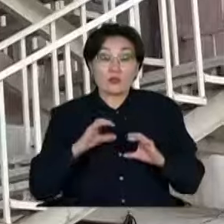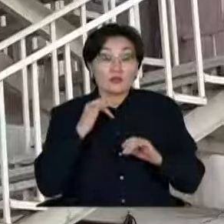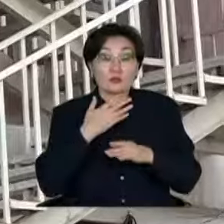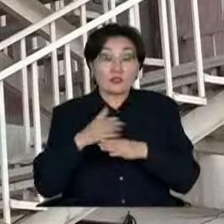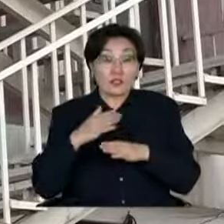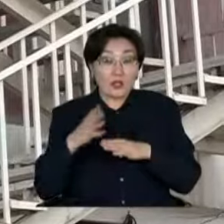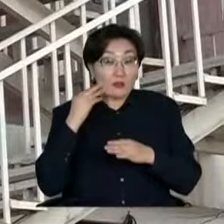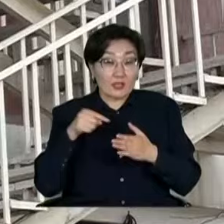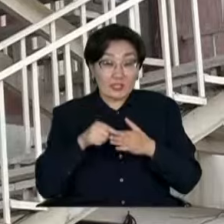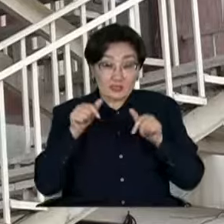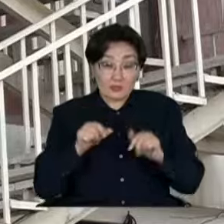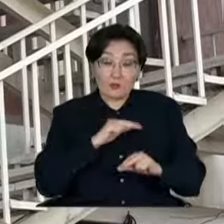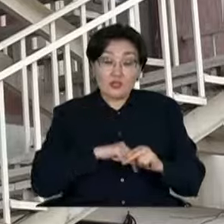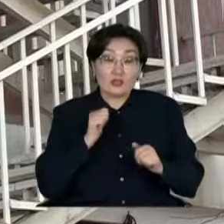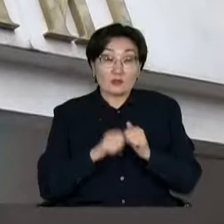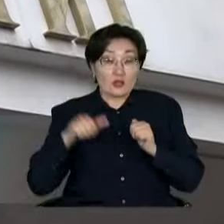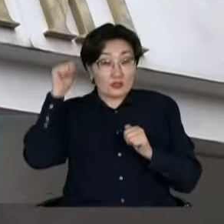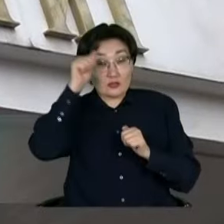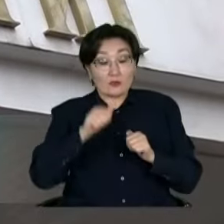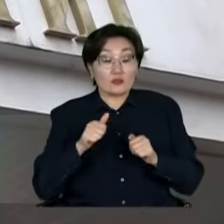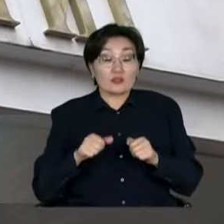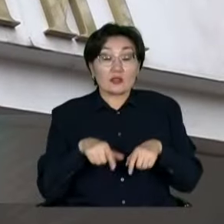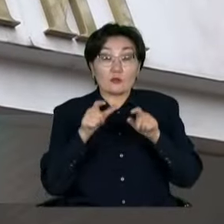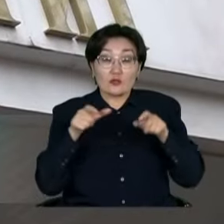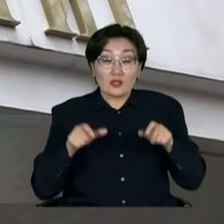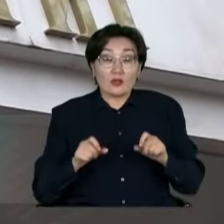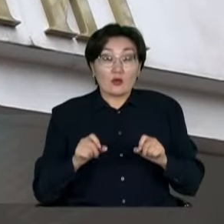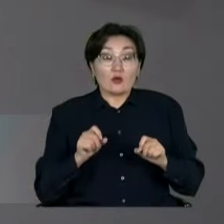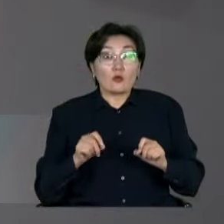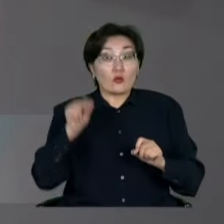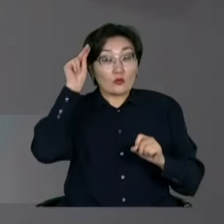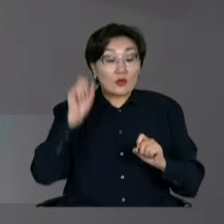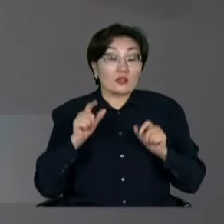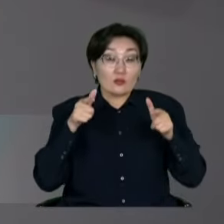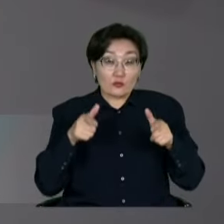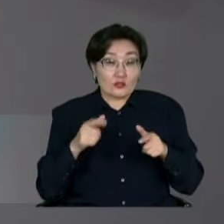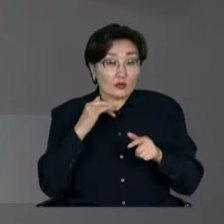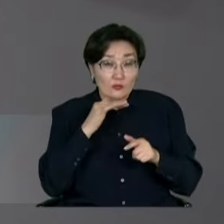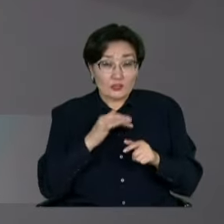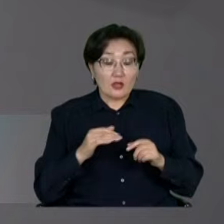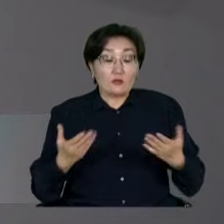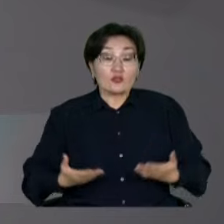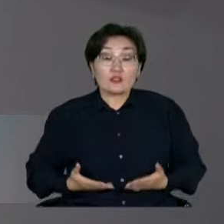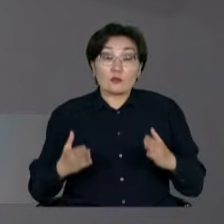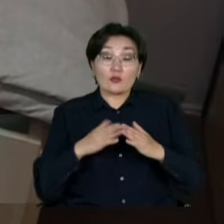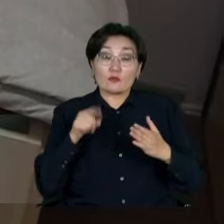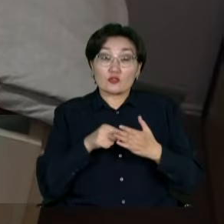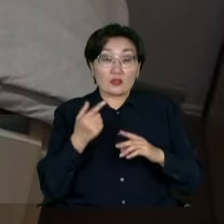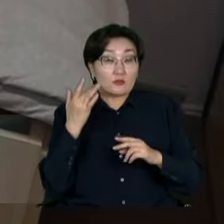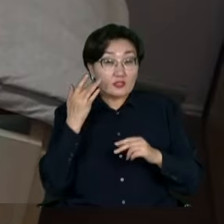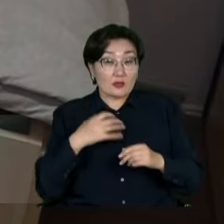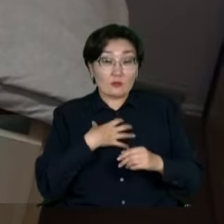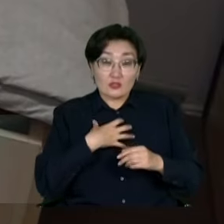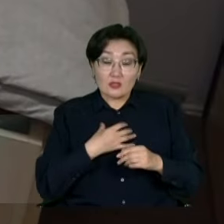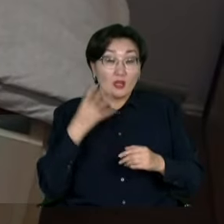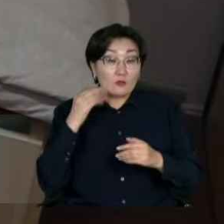бөлігі Алматыда болғандықтан жыл сайын түлектердің дені білім алу үшін осында ұмтылады. Сондықтан мұндағы тұрғын үй мәселесі әрдайым өзекті. Былтыр